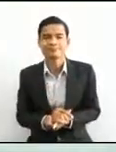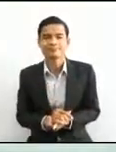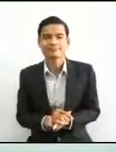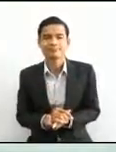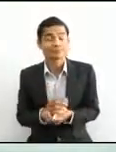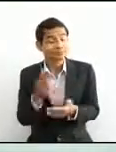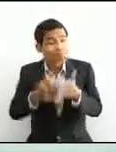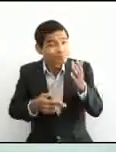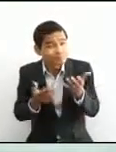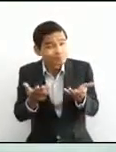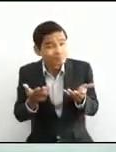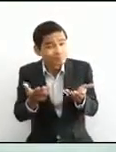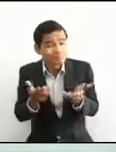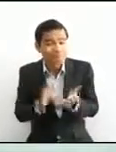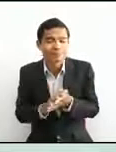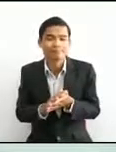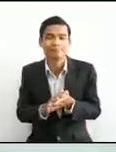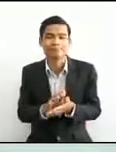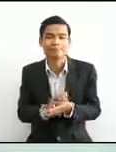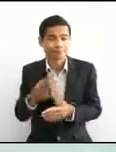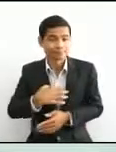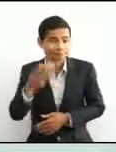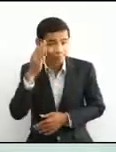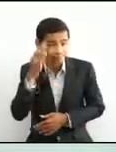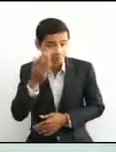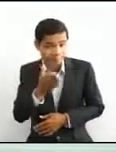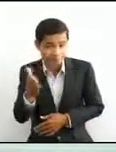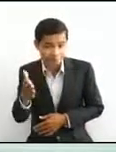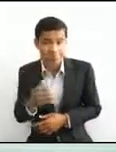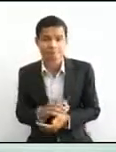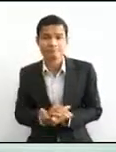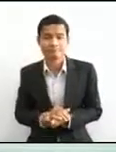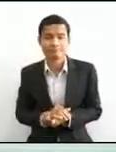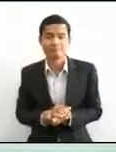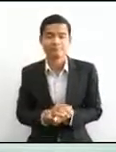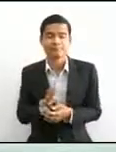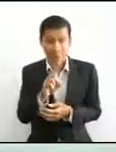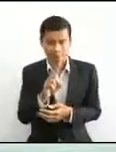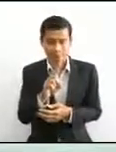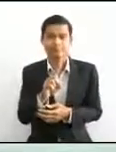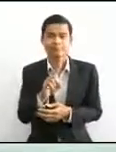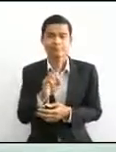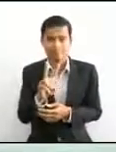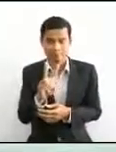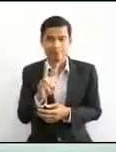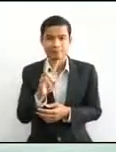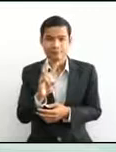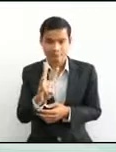tụt tì tịch mơ tỏ chẳng đang ngọt con tỏ muối